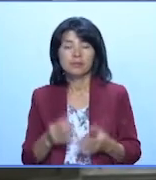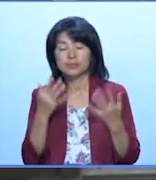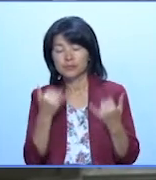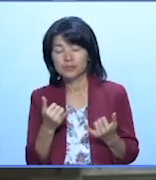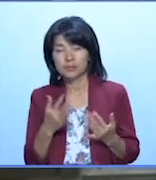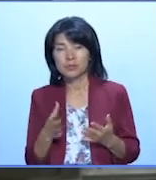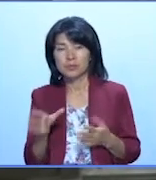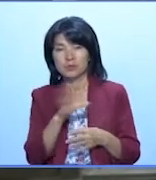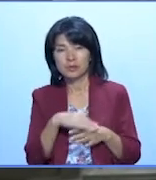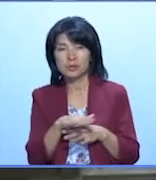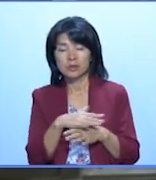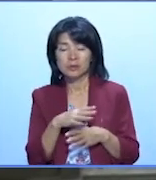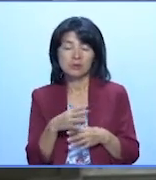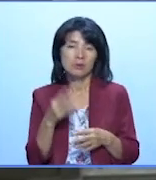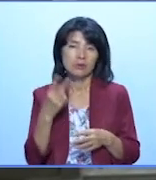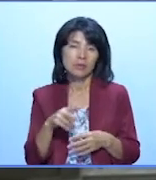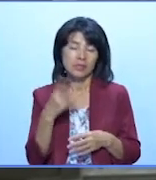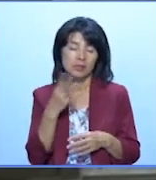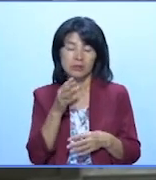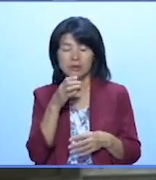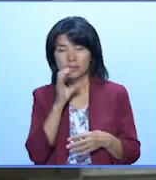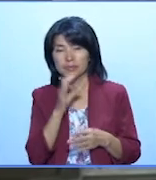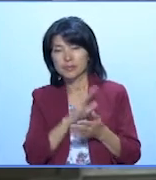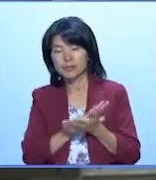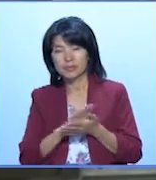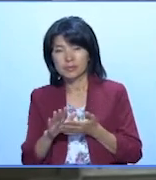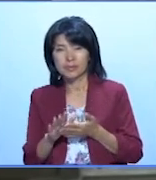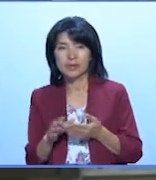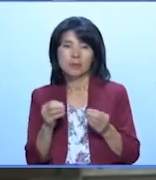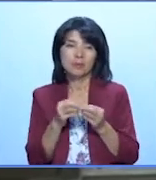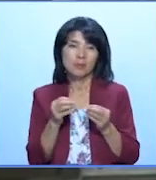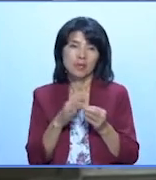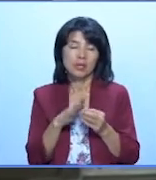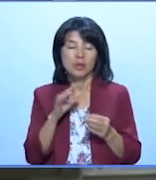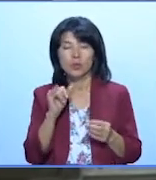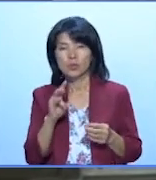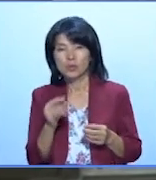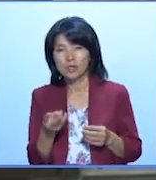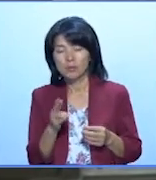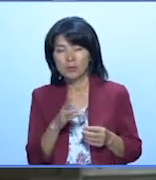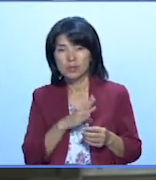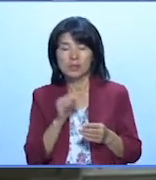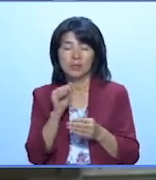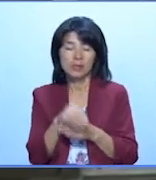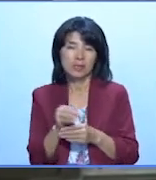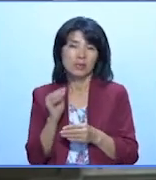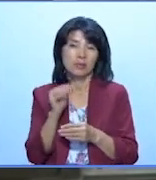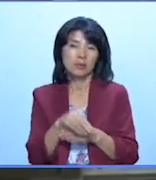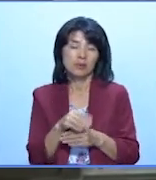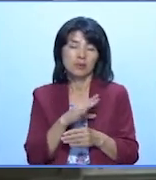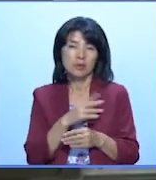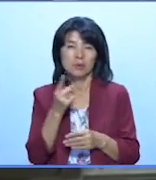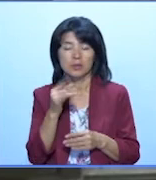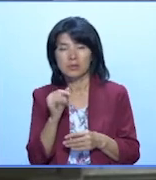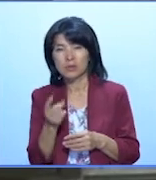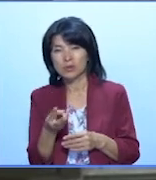часа. Поэтапно мы до 15 июня подавали около 7 поселков. Дальше добавляли. И 1 июля